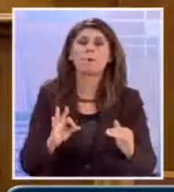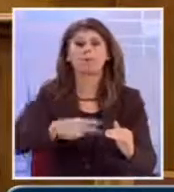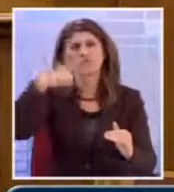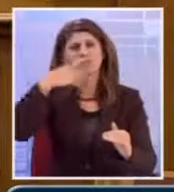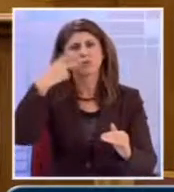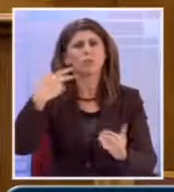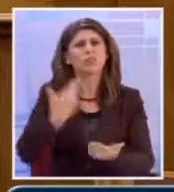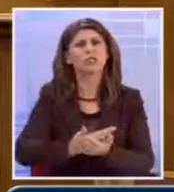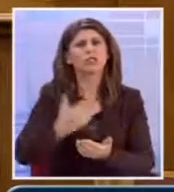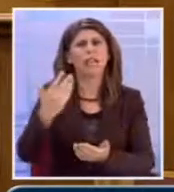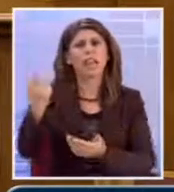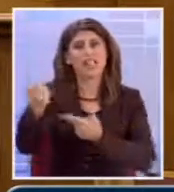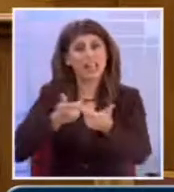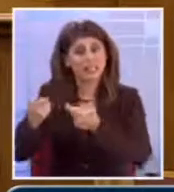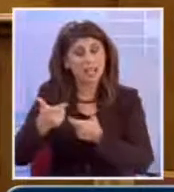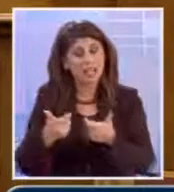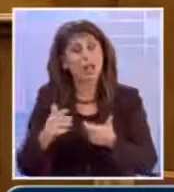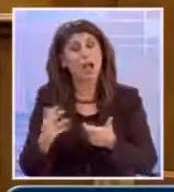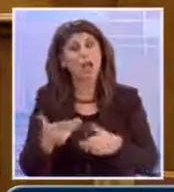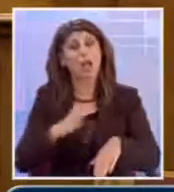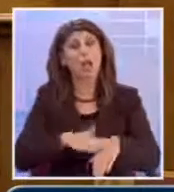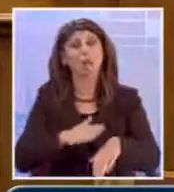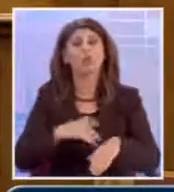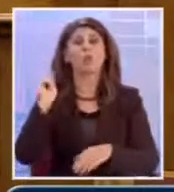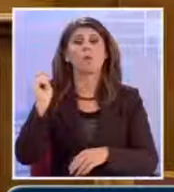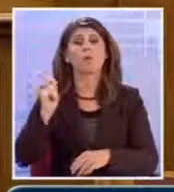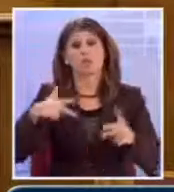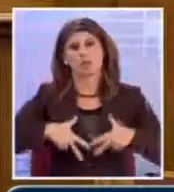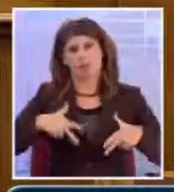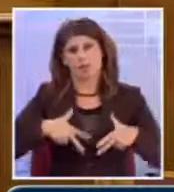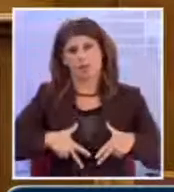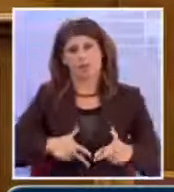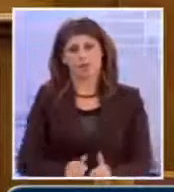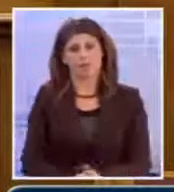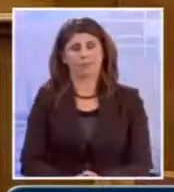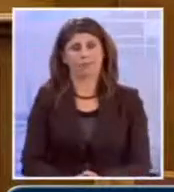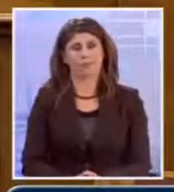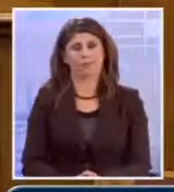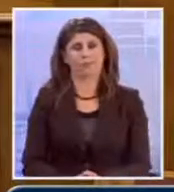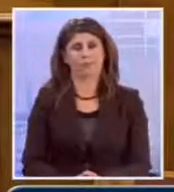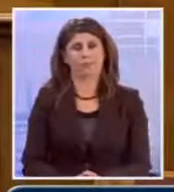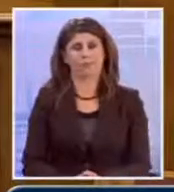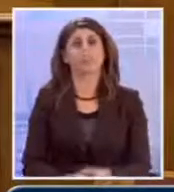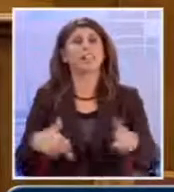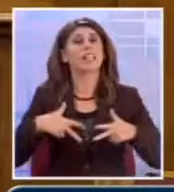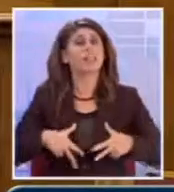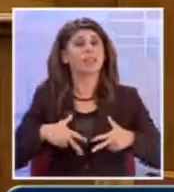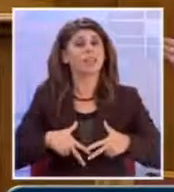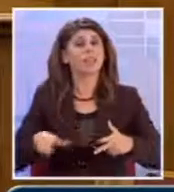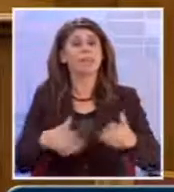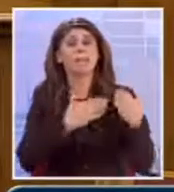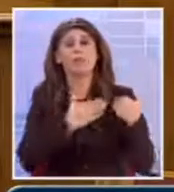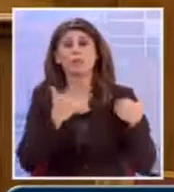των δανειστών, αλλά και εξαιτίας των πολιτικών της κυβέρνησης. Η κυβέρνηση ευθύνεται